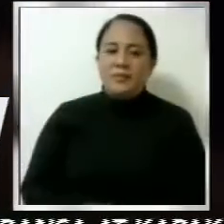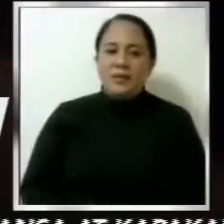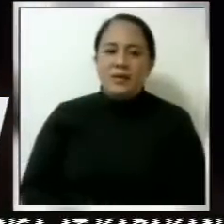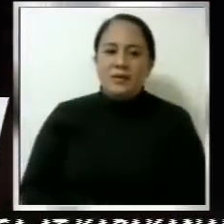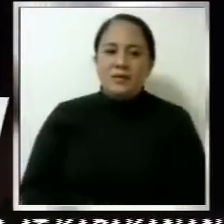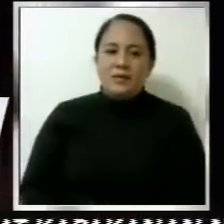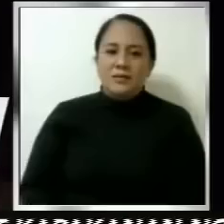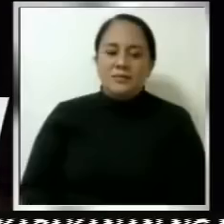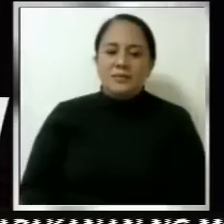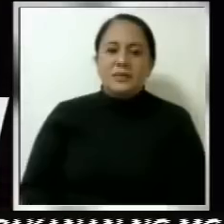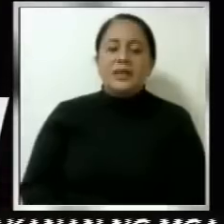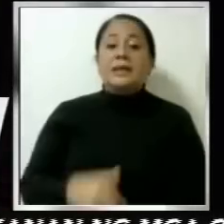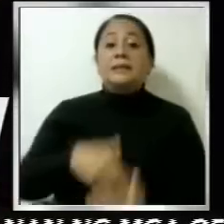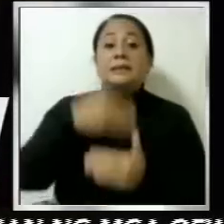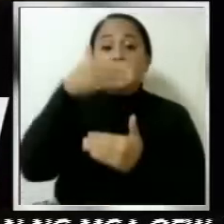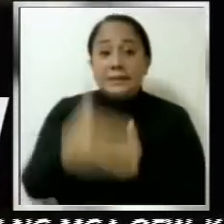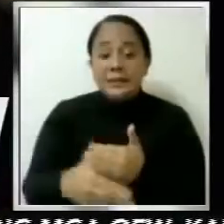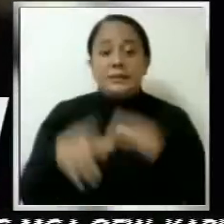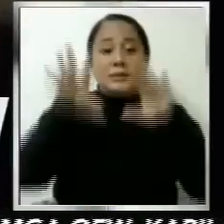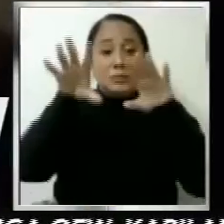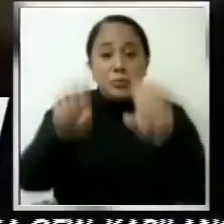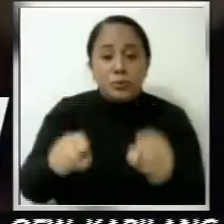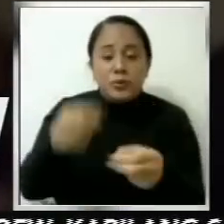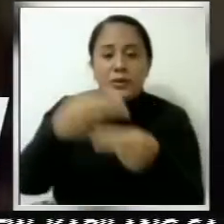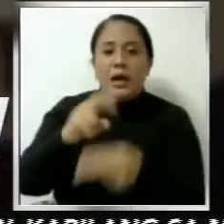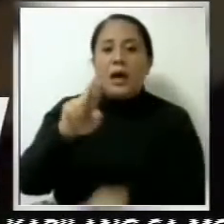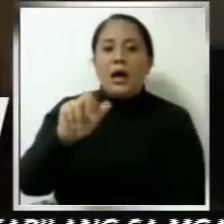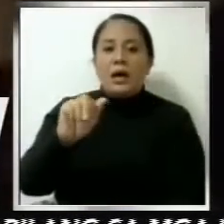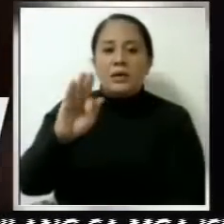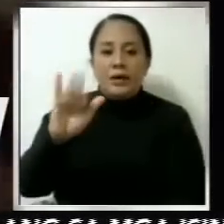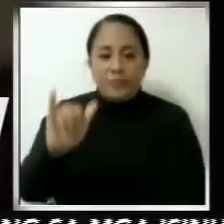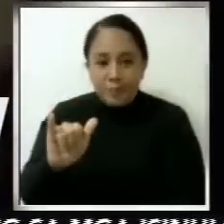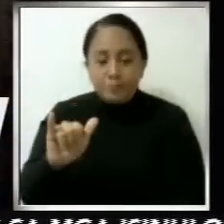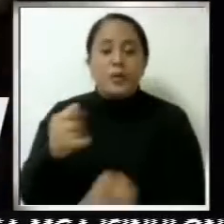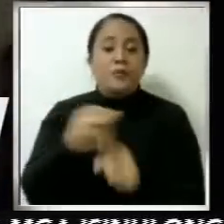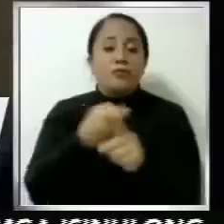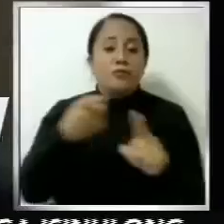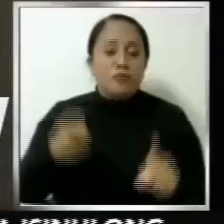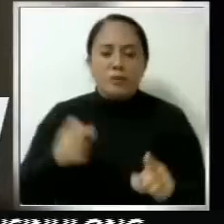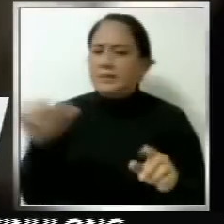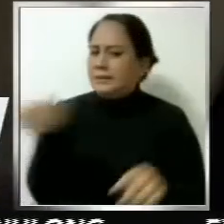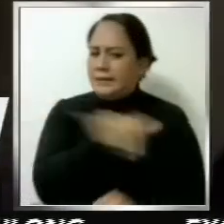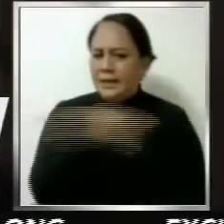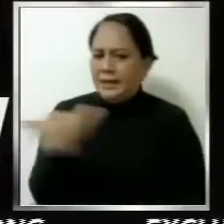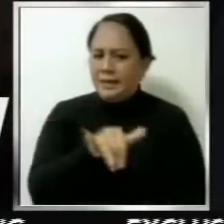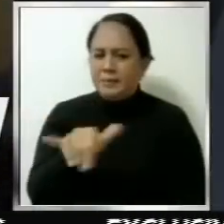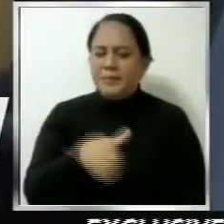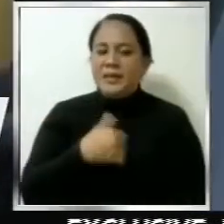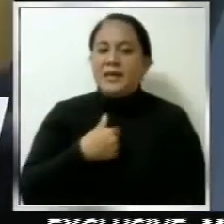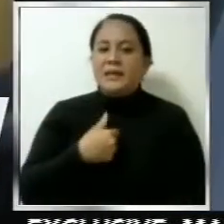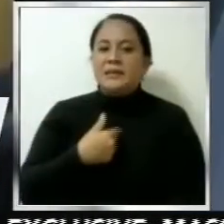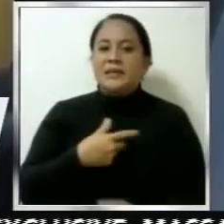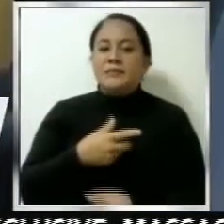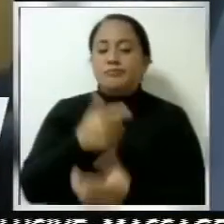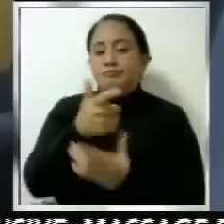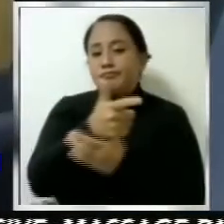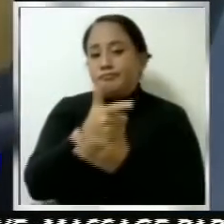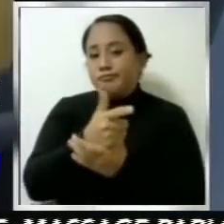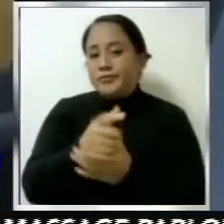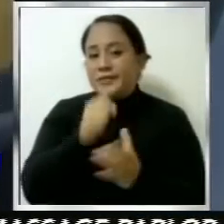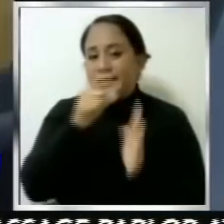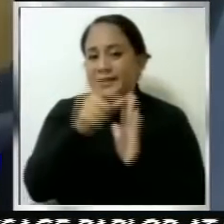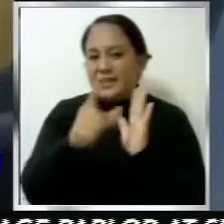Sunod na nadakip si Rafi J. Landiles, wanted sa parehong kaso ng pag-iingat ng illegal na baril. Napulot ko lang po yun,